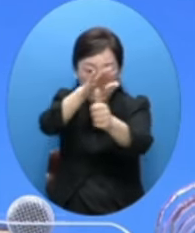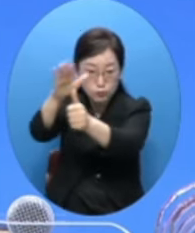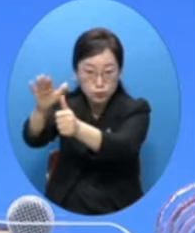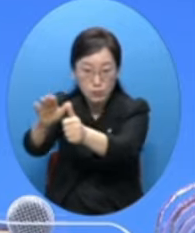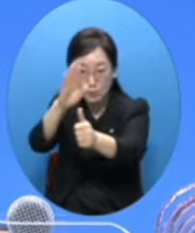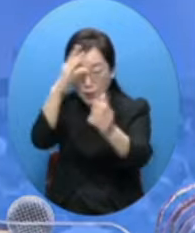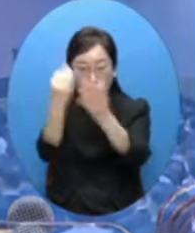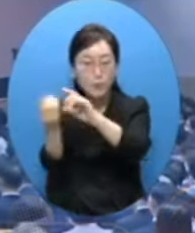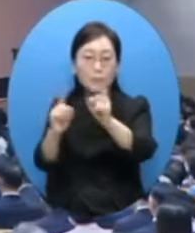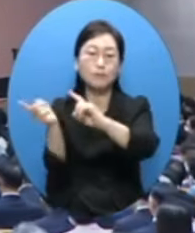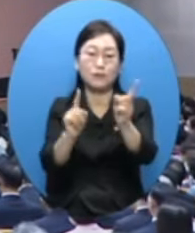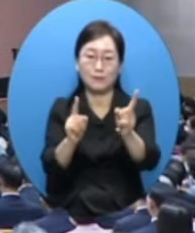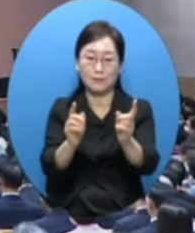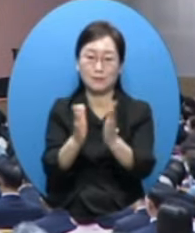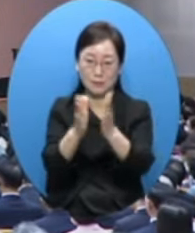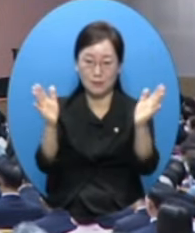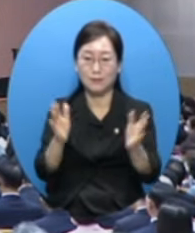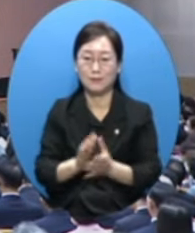시작했습니다.